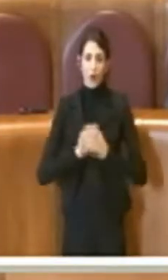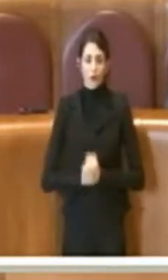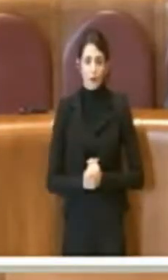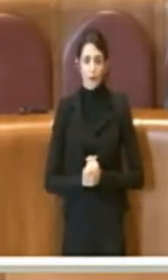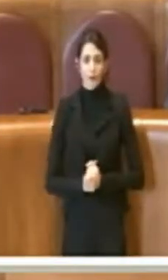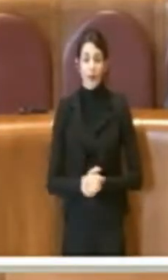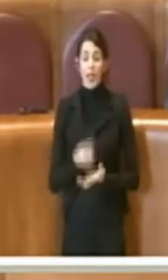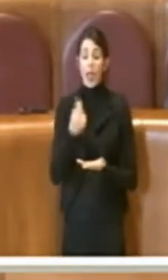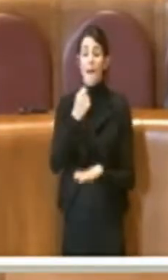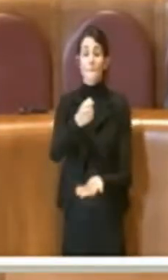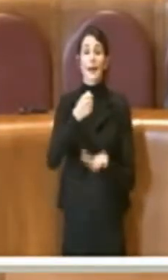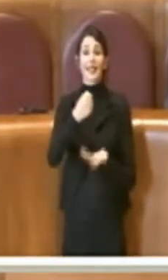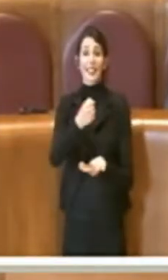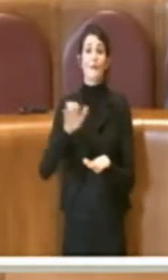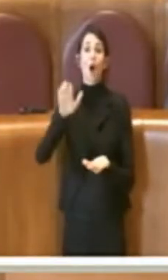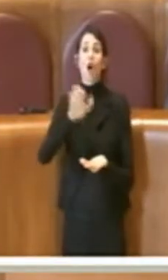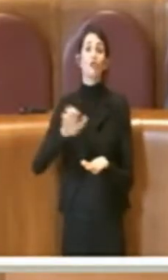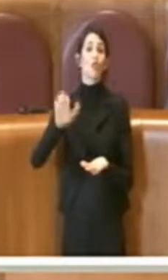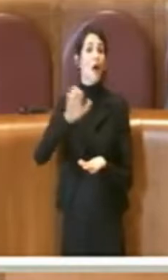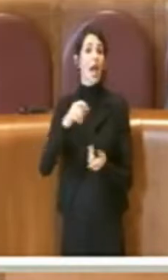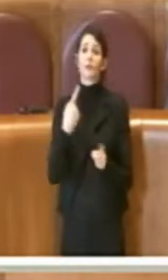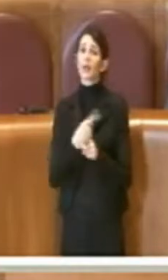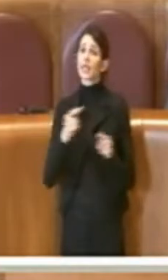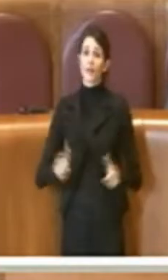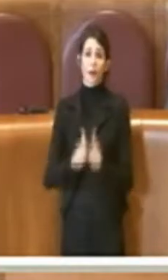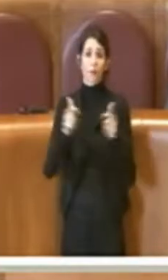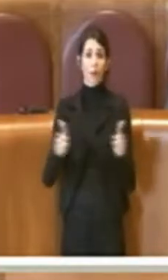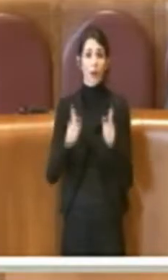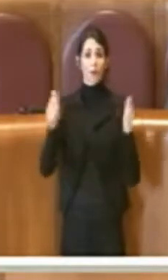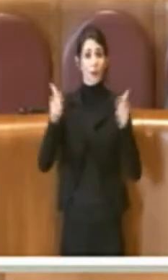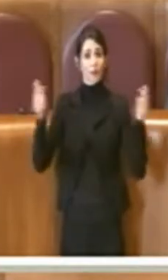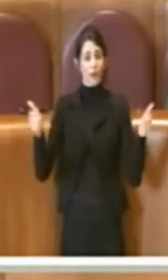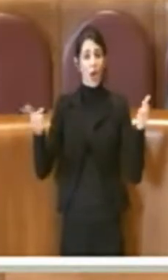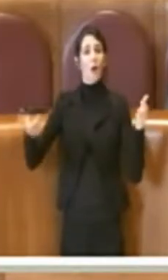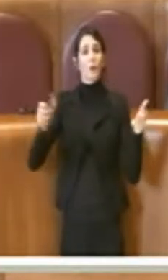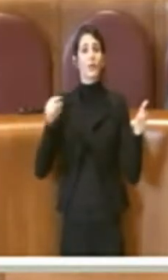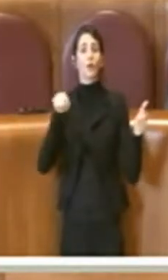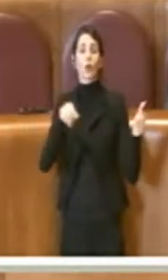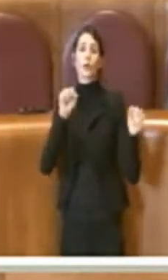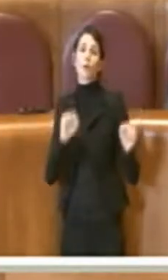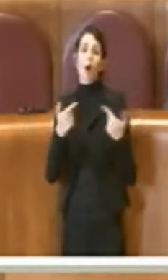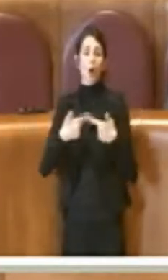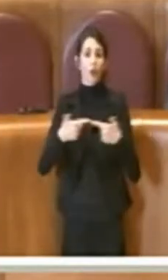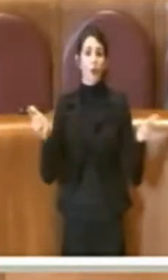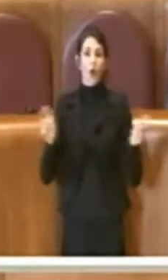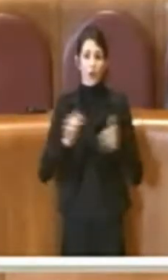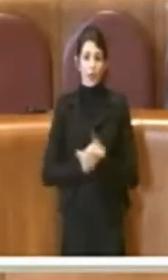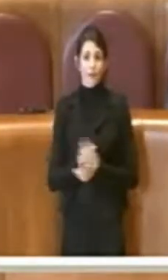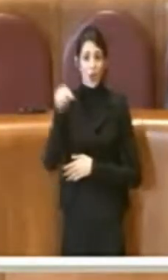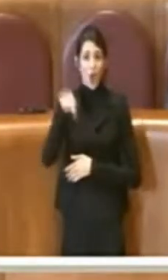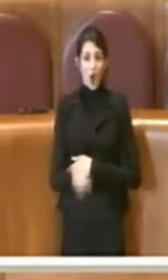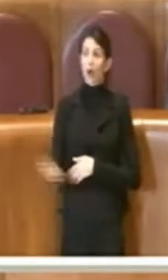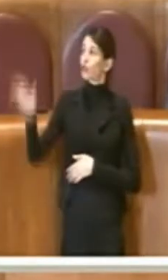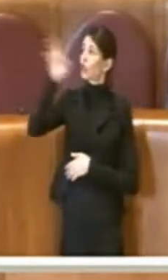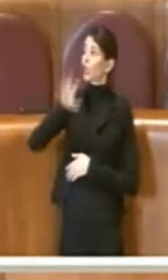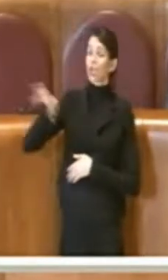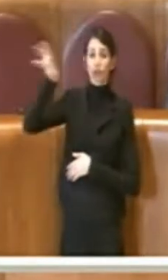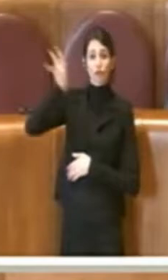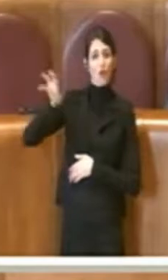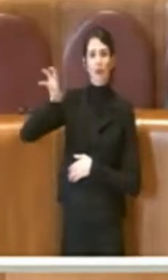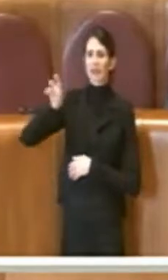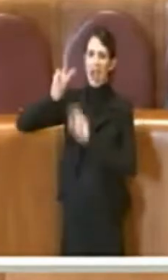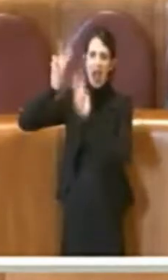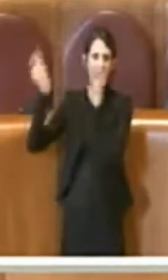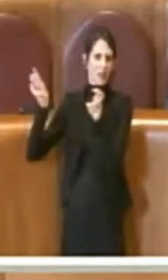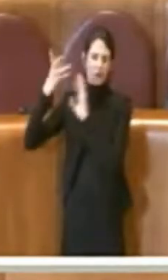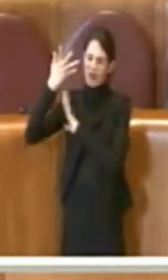del patrimonio ERP, perché è solo là che si può sbloccare. Oggi in Regione si sta parlando di tutt'altro, si sta parlando di sanatorie